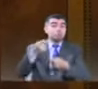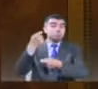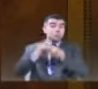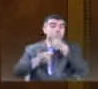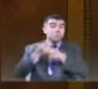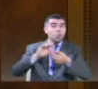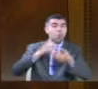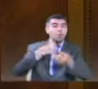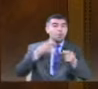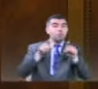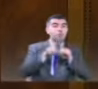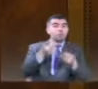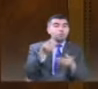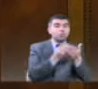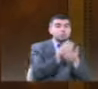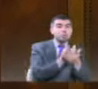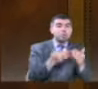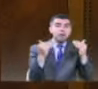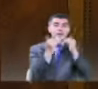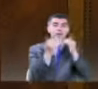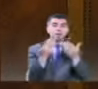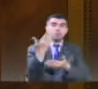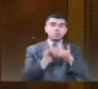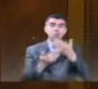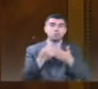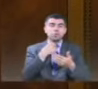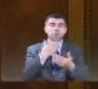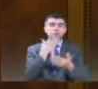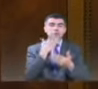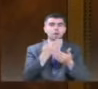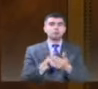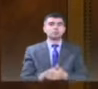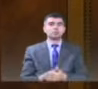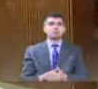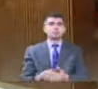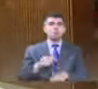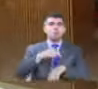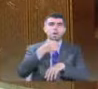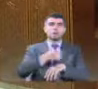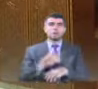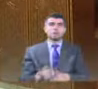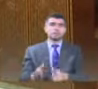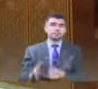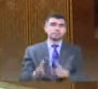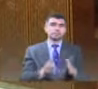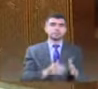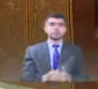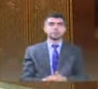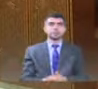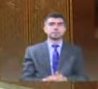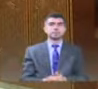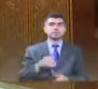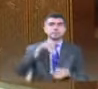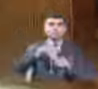جنوب وتقوية الاندماج والتكامل الجهوي والاقتصادي والمالي للقارة. انتهى الوقت. الكلمة لفريق